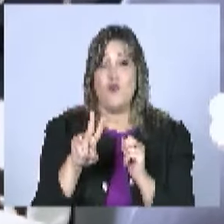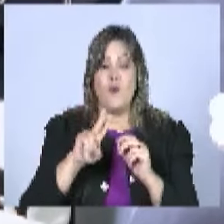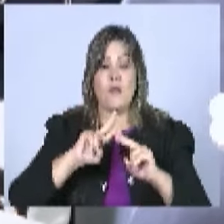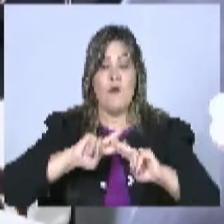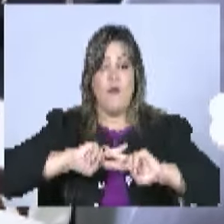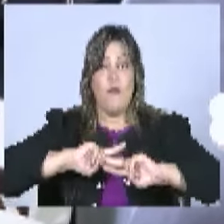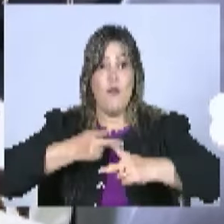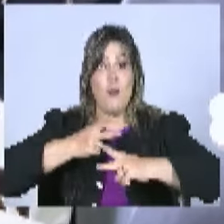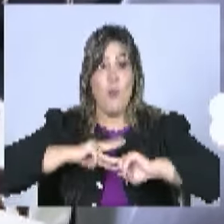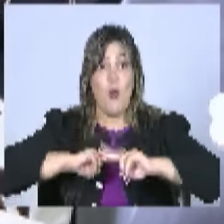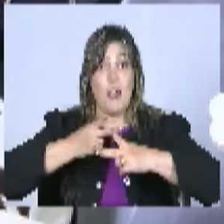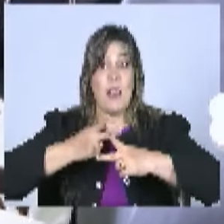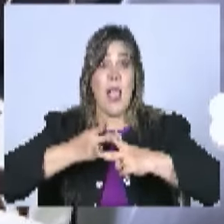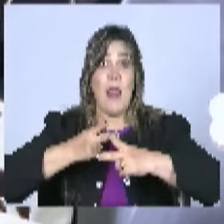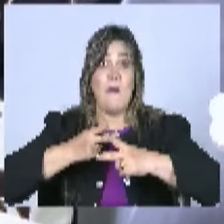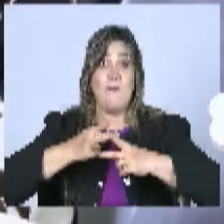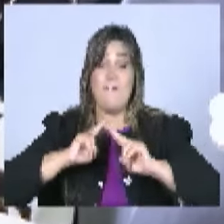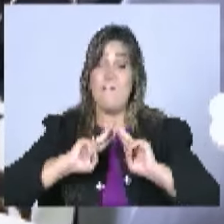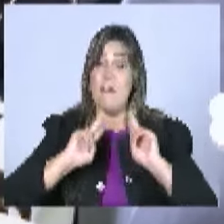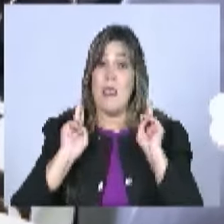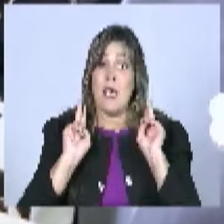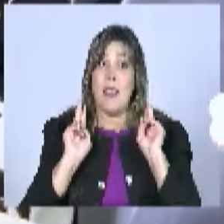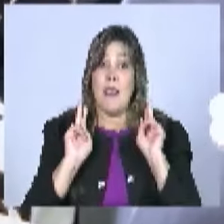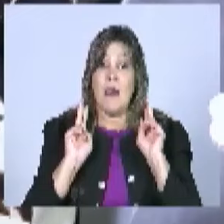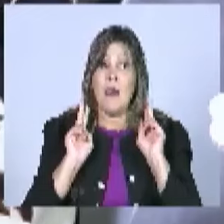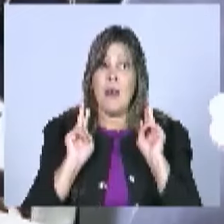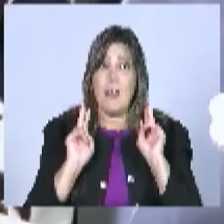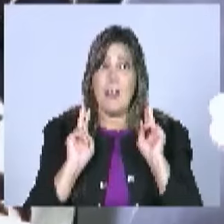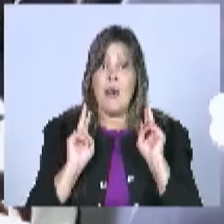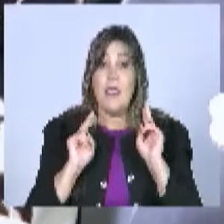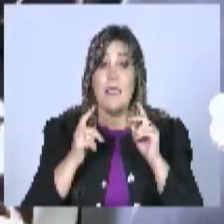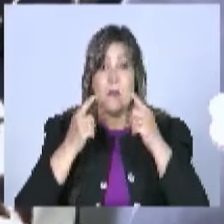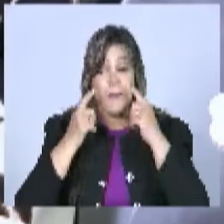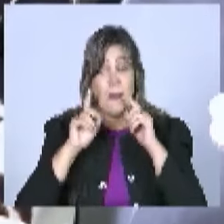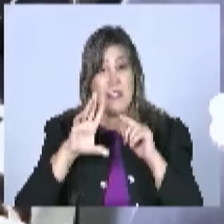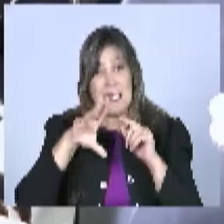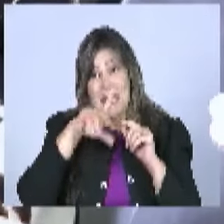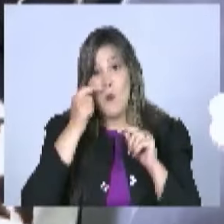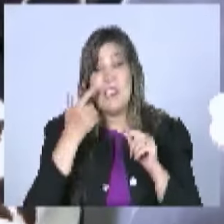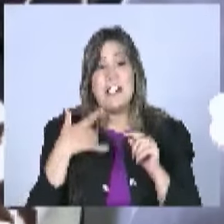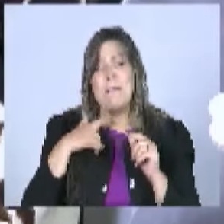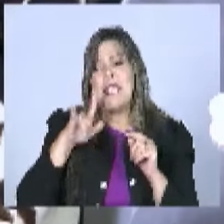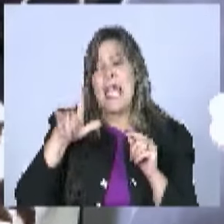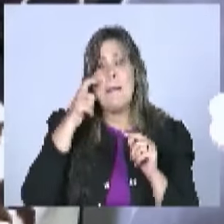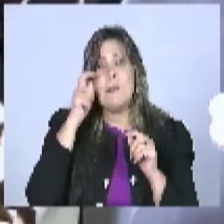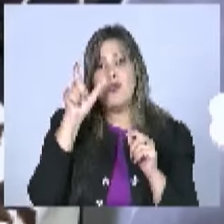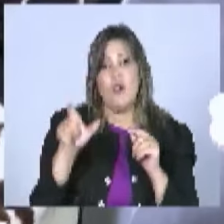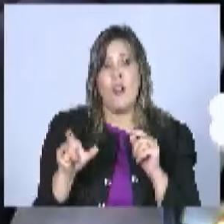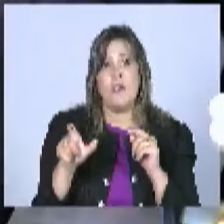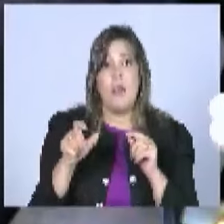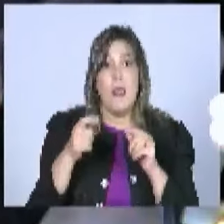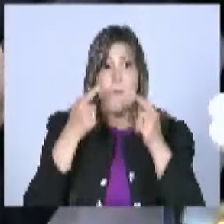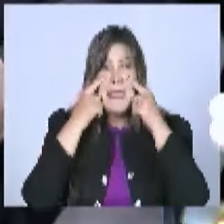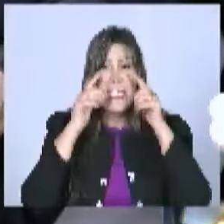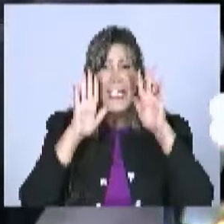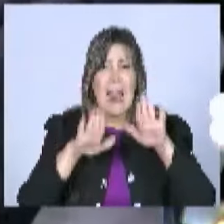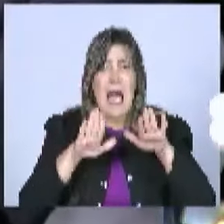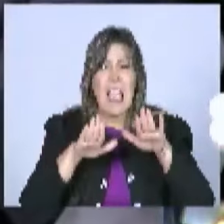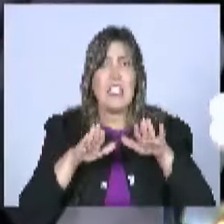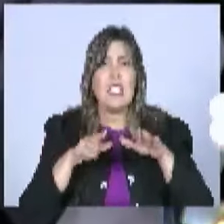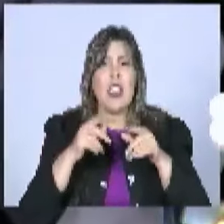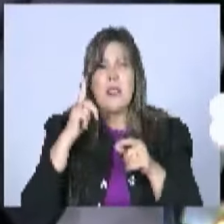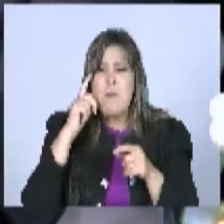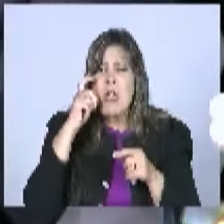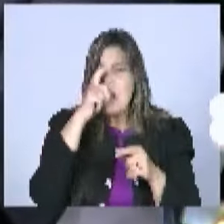وبينهم خذ القرار حتى لو هي مقتنعه بالشخص بس العيشه هتبقى صعبه معاهم عشان كده يا نانسي انا بقول هو ارتباط عائلات اكتر